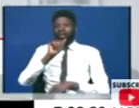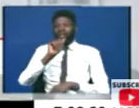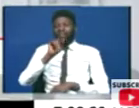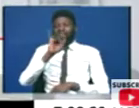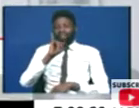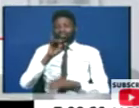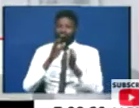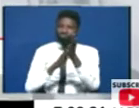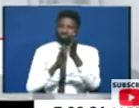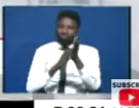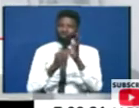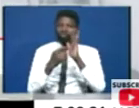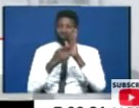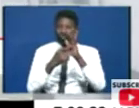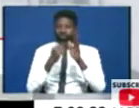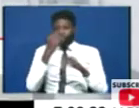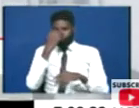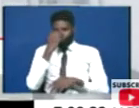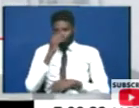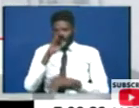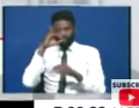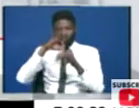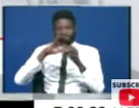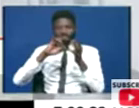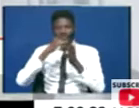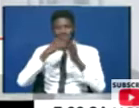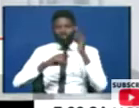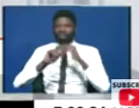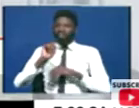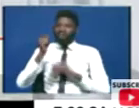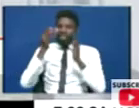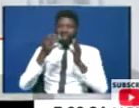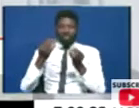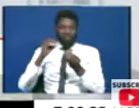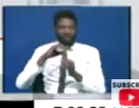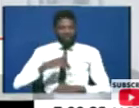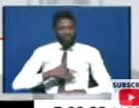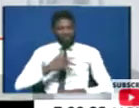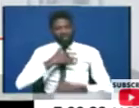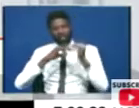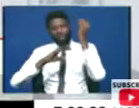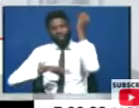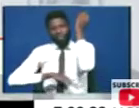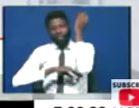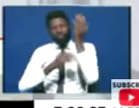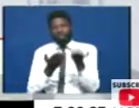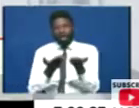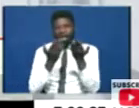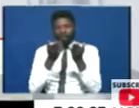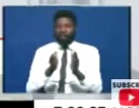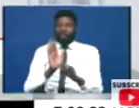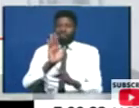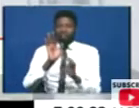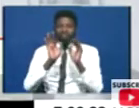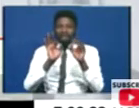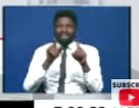kwamba Wakenya wengi walifurahishwa na mfumo wake wa kiuchumi wa bottom up. Kadhalika alisema jukumu linalomkabili Ruto